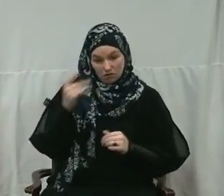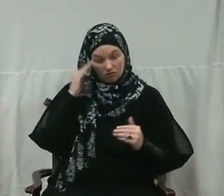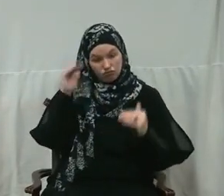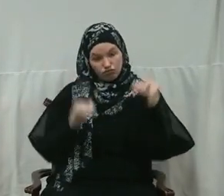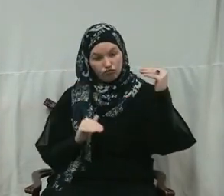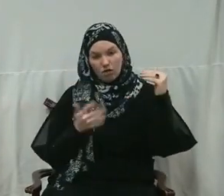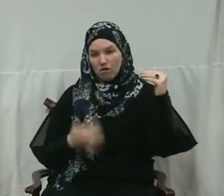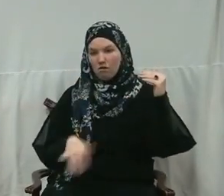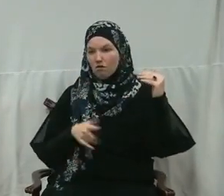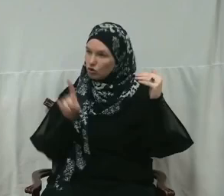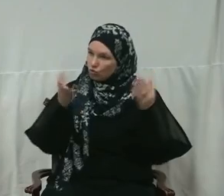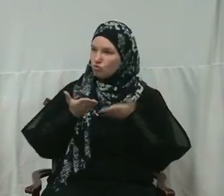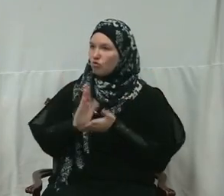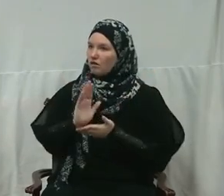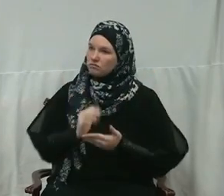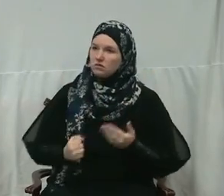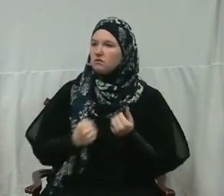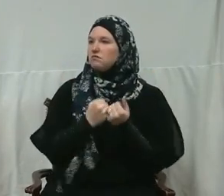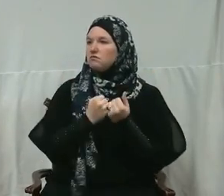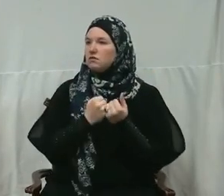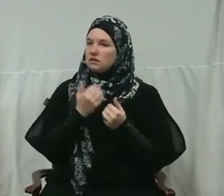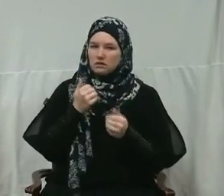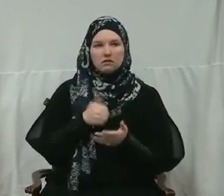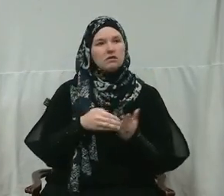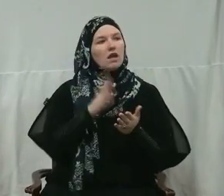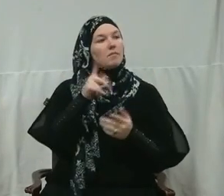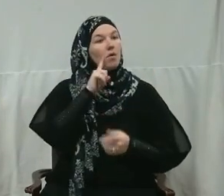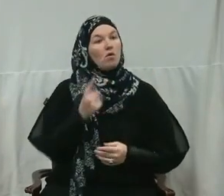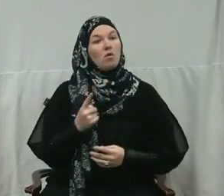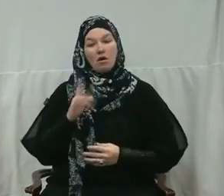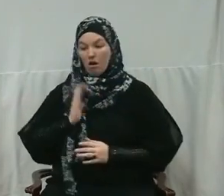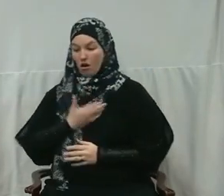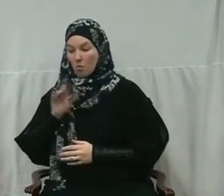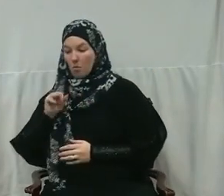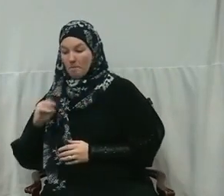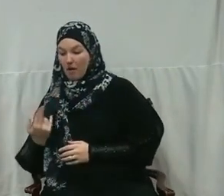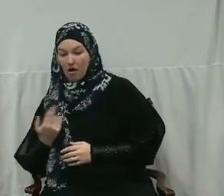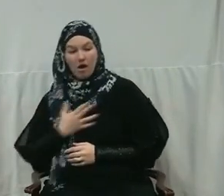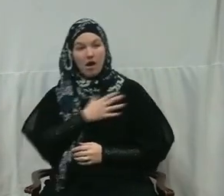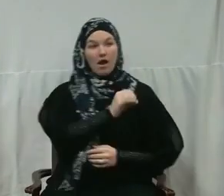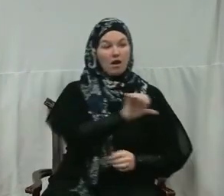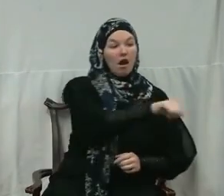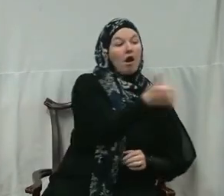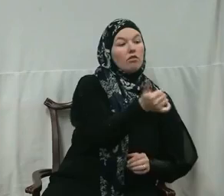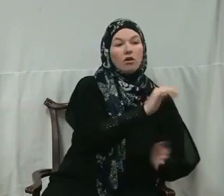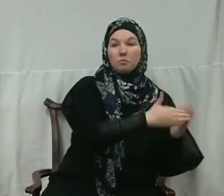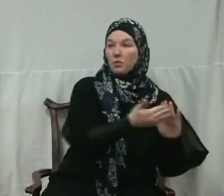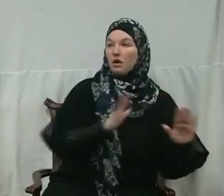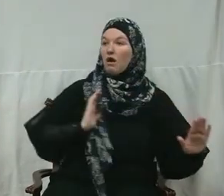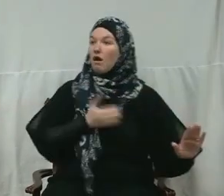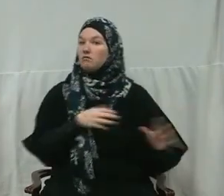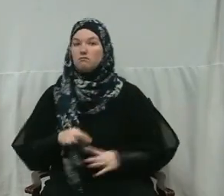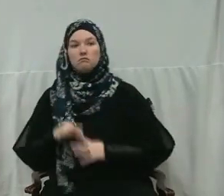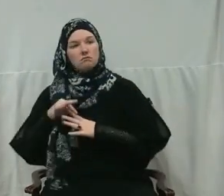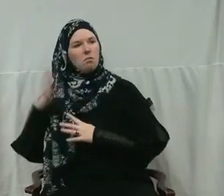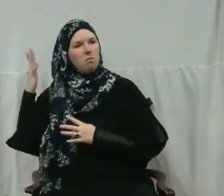Muslim. The only thing that distinguishes our ummah from other umam is mentioned in the Quran. كنتم